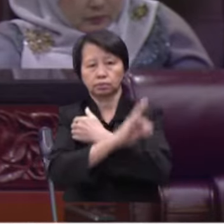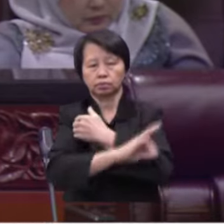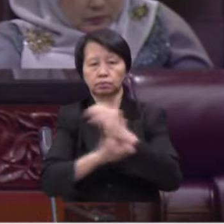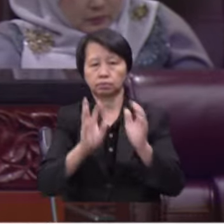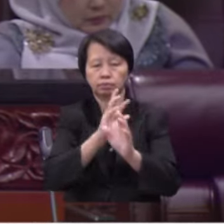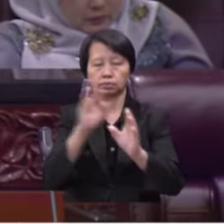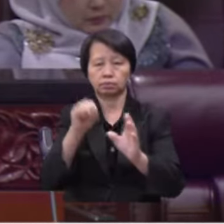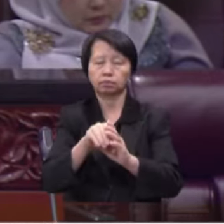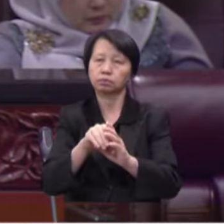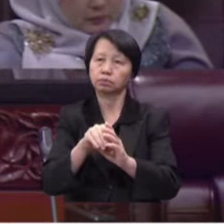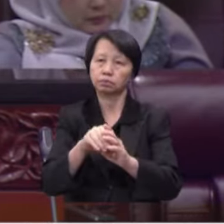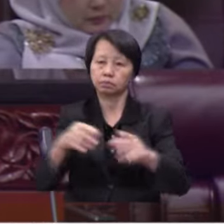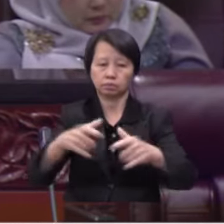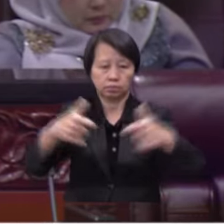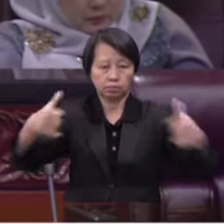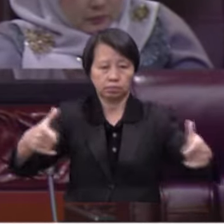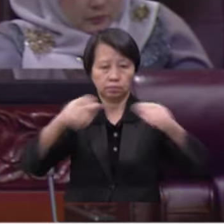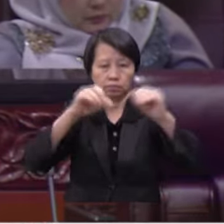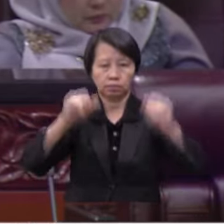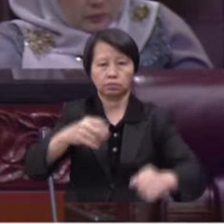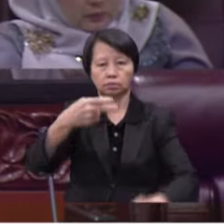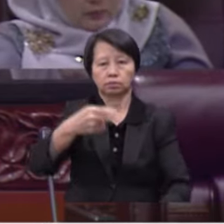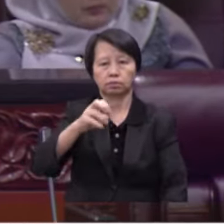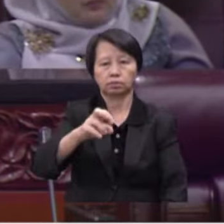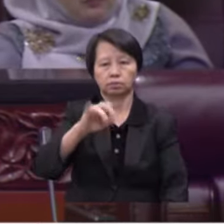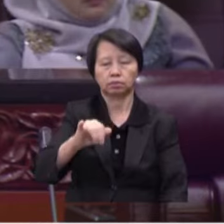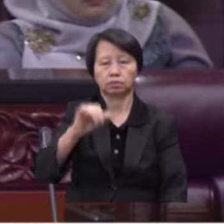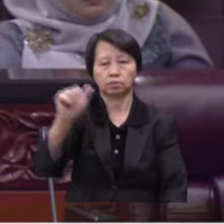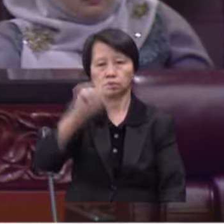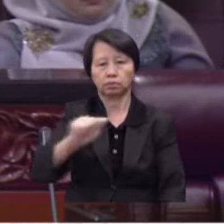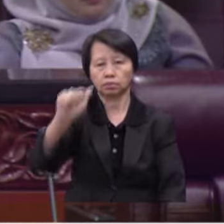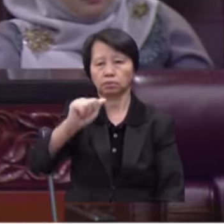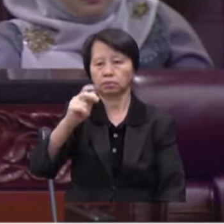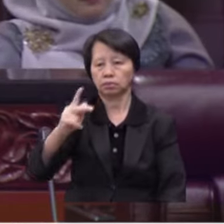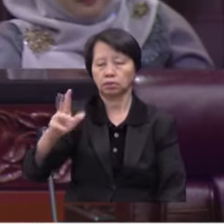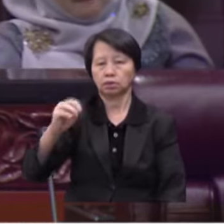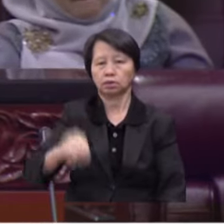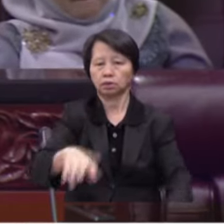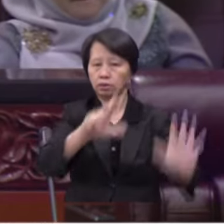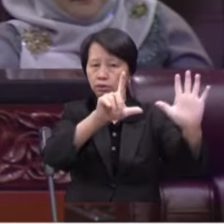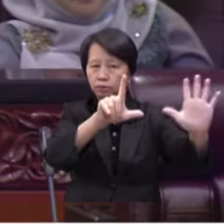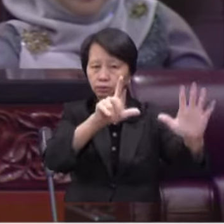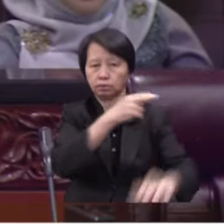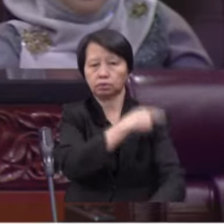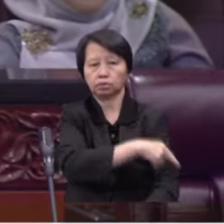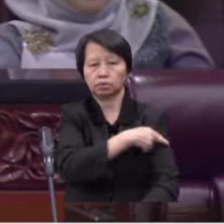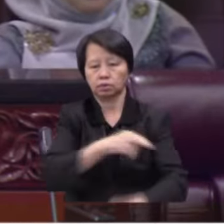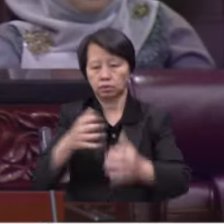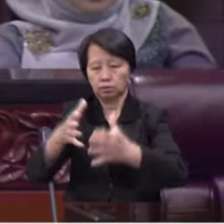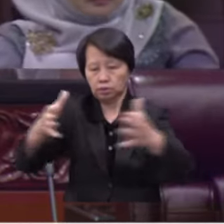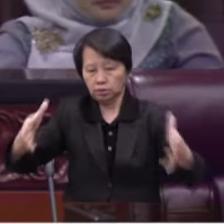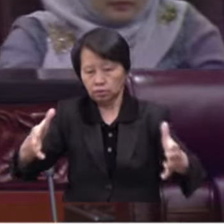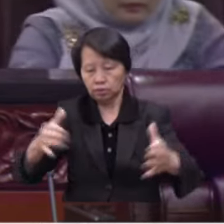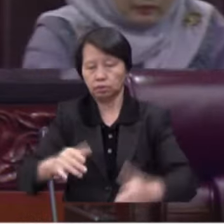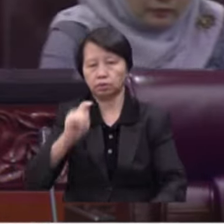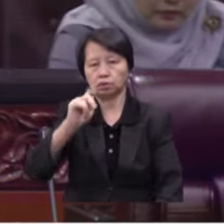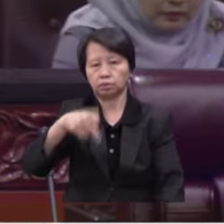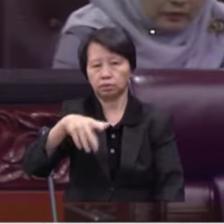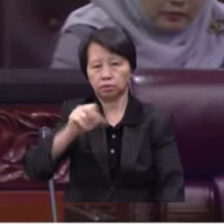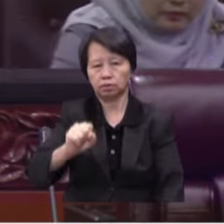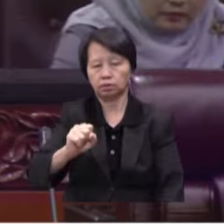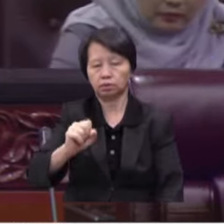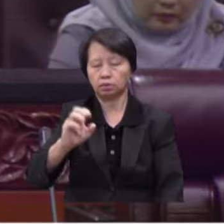melibatkan peluasan sistem hess@gcm ke-7 buah Hospital perluasan sistem TV